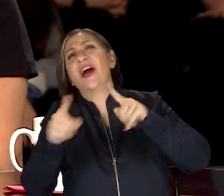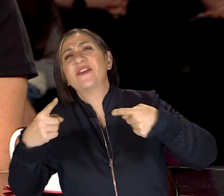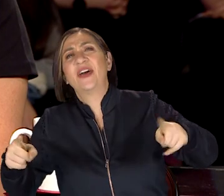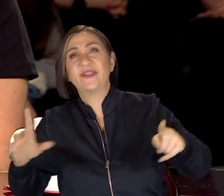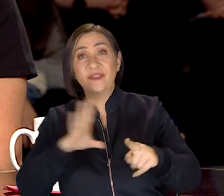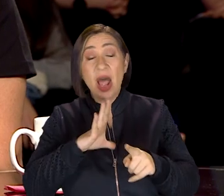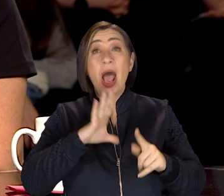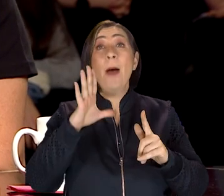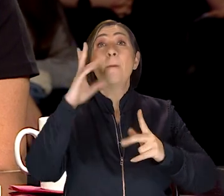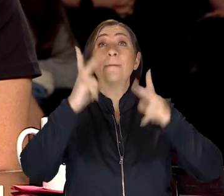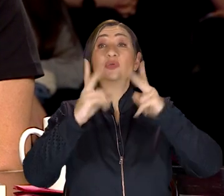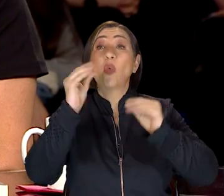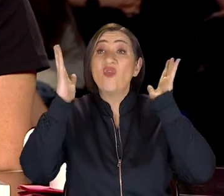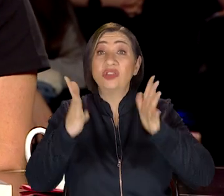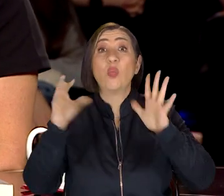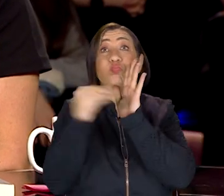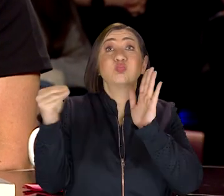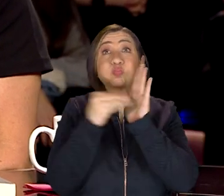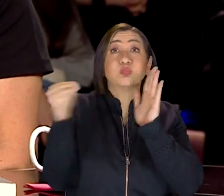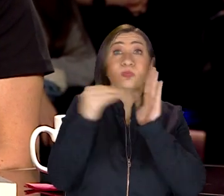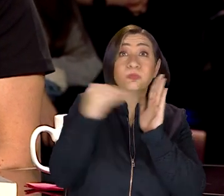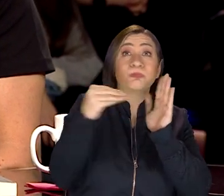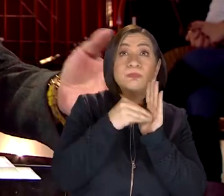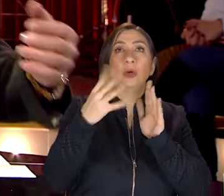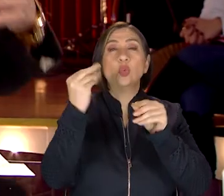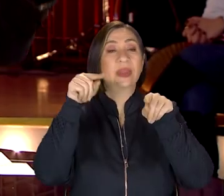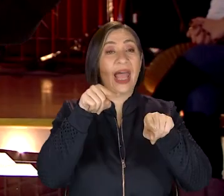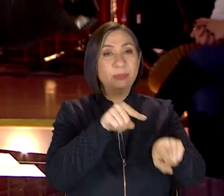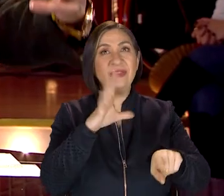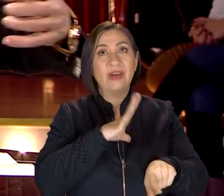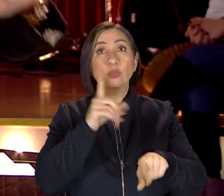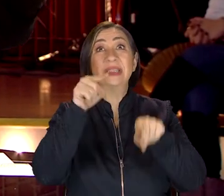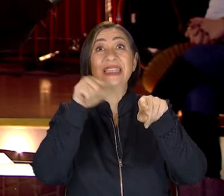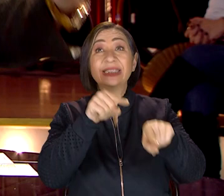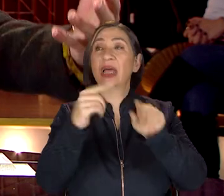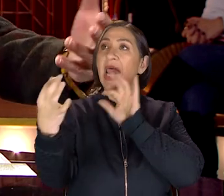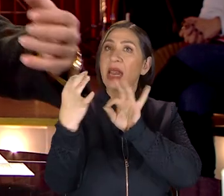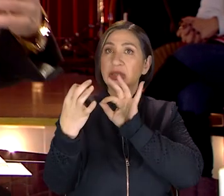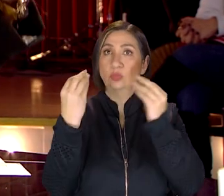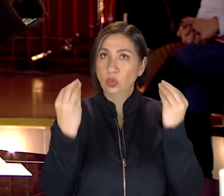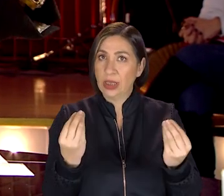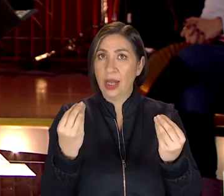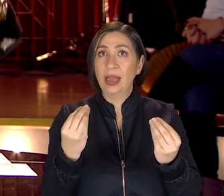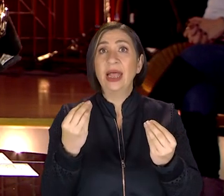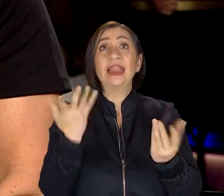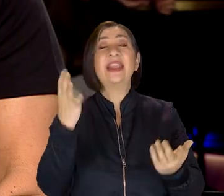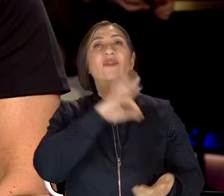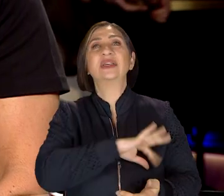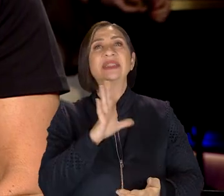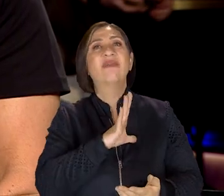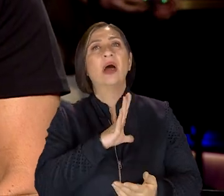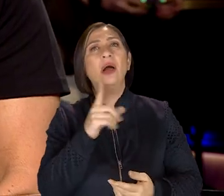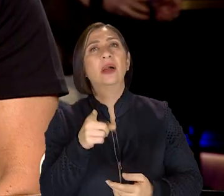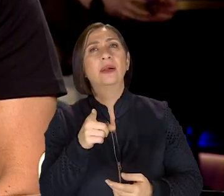Kimisi bence gereğinden fazla kullanıyor. Gereğinden fazla. Herhalde yani. Çok takipçim vardır. Bu takipçilerin iletişimin güzel. Ne işe yarıyor?